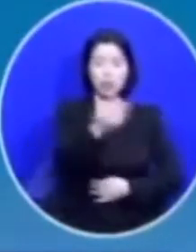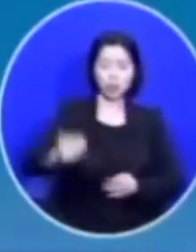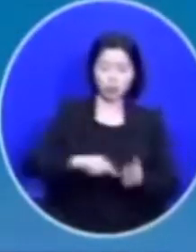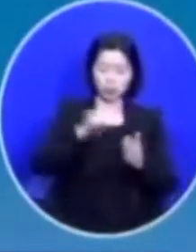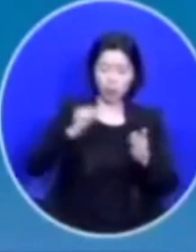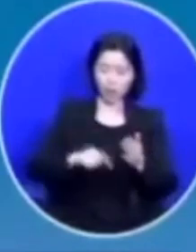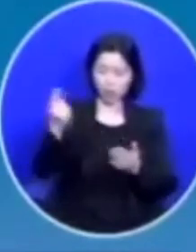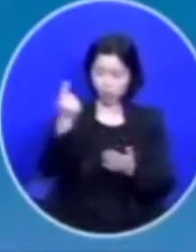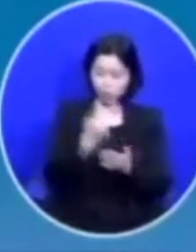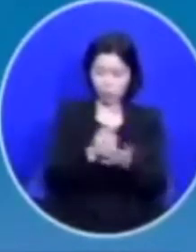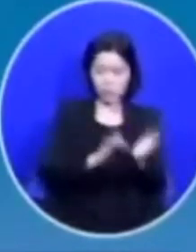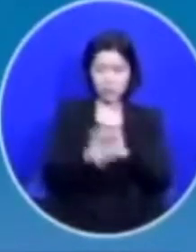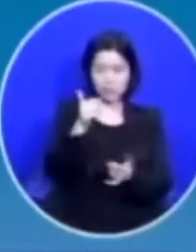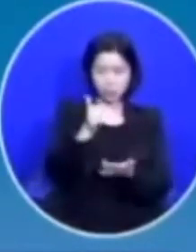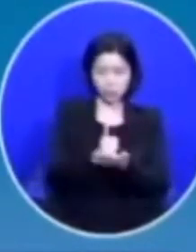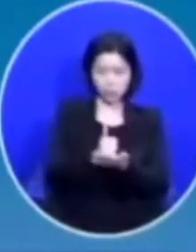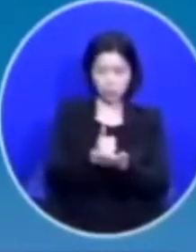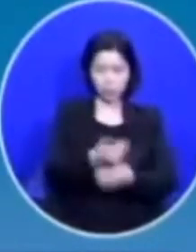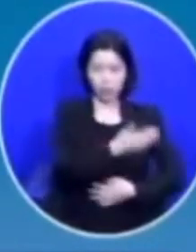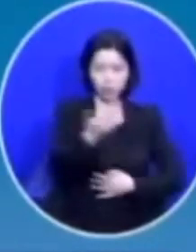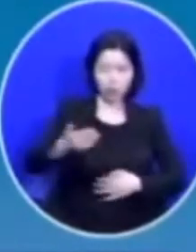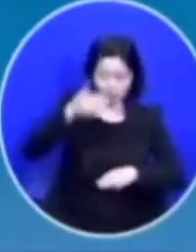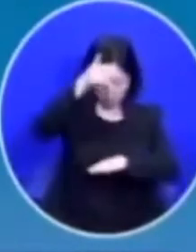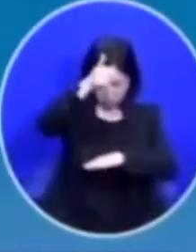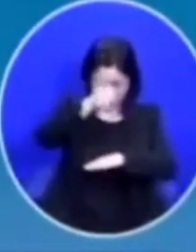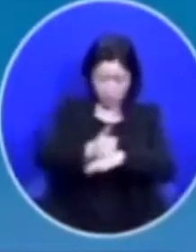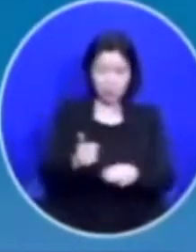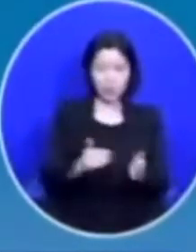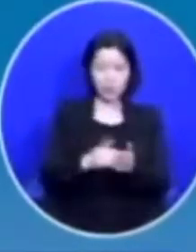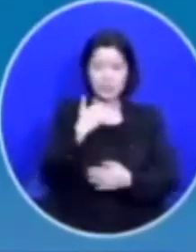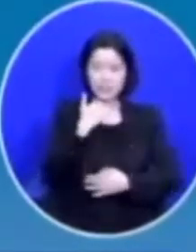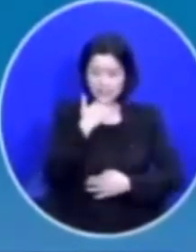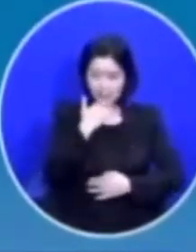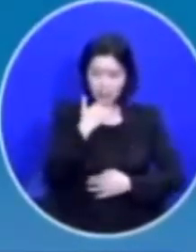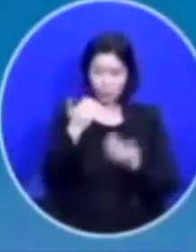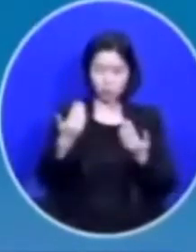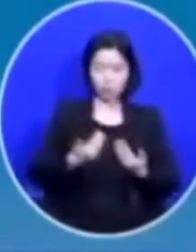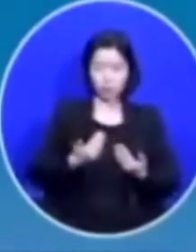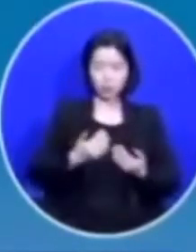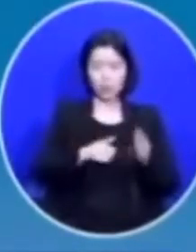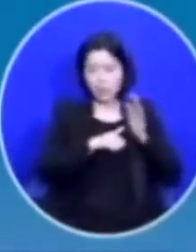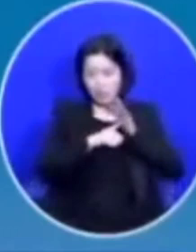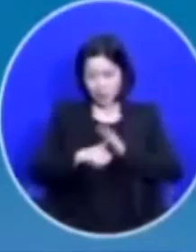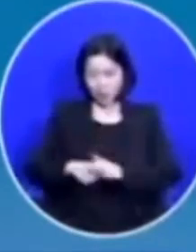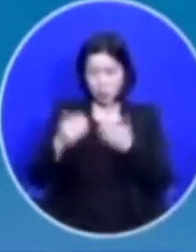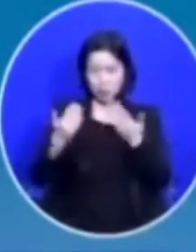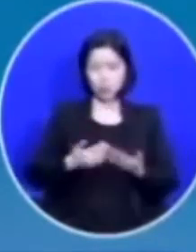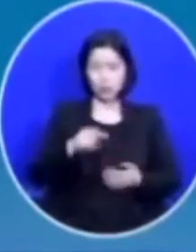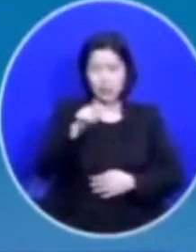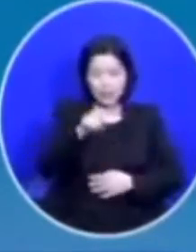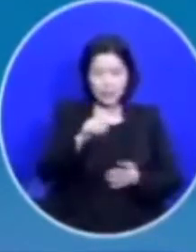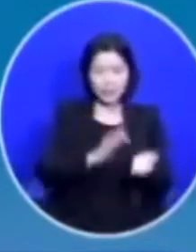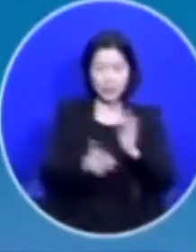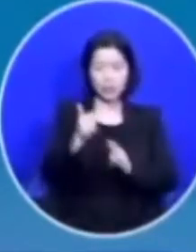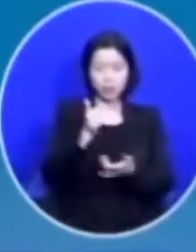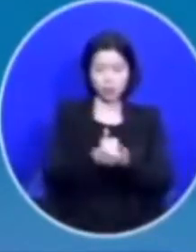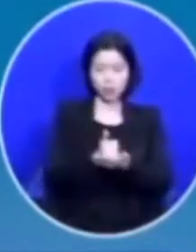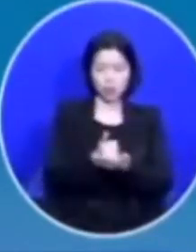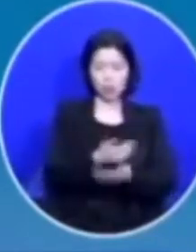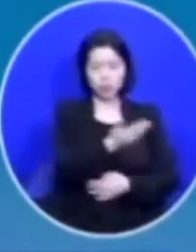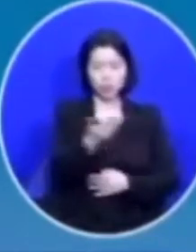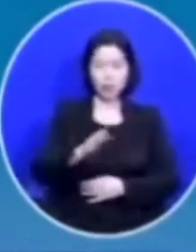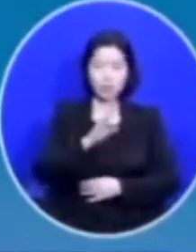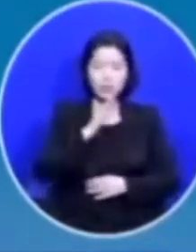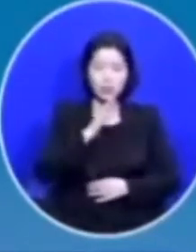주님 여러분을 끝까지 기다려 주시고 차마 주시는 그 예수님을 여러분은 정말